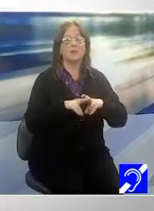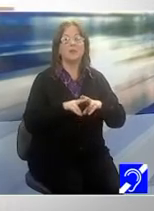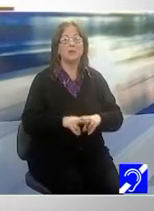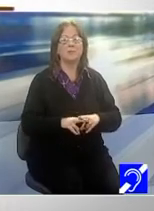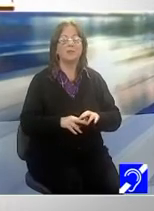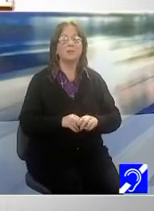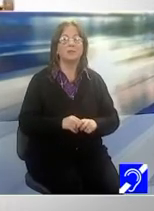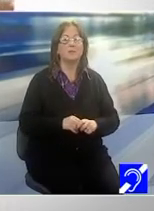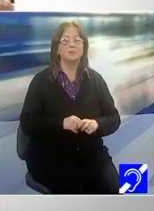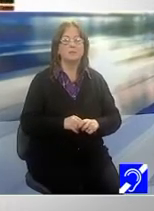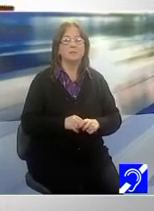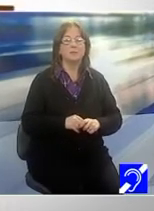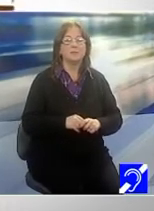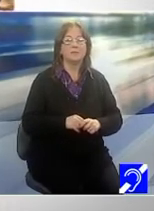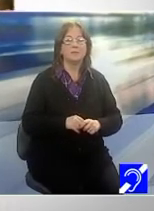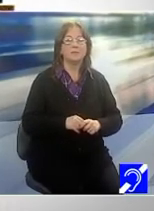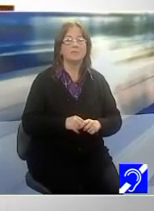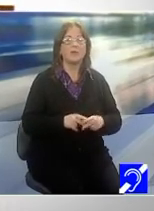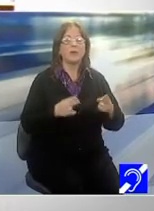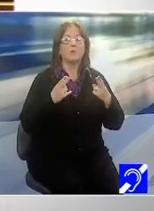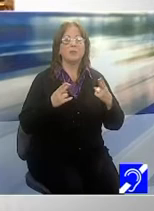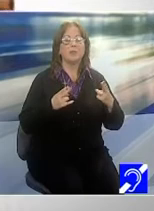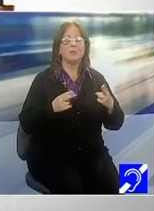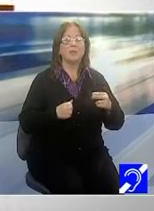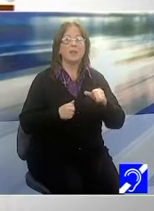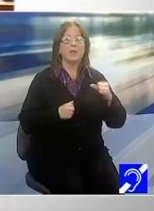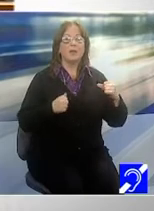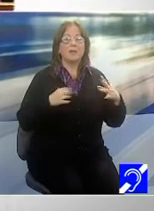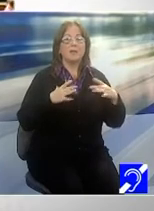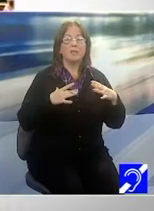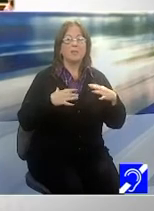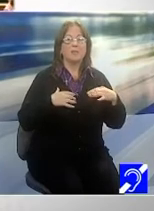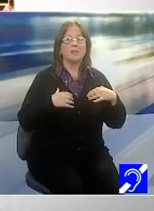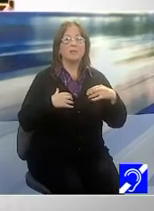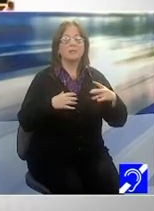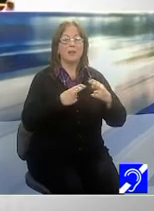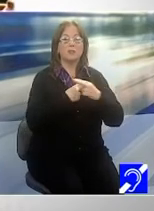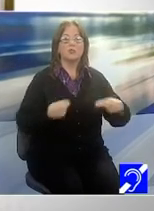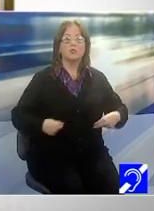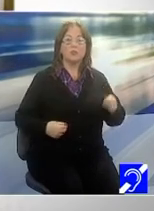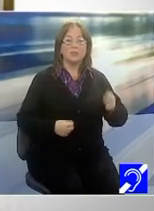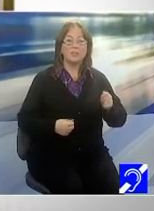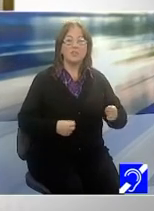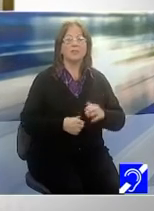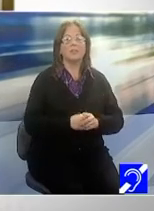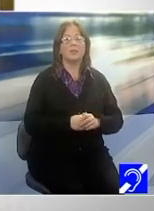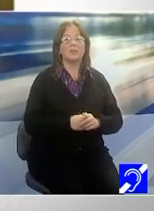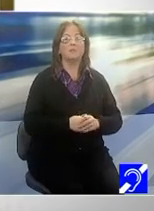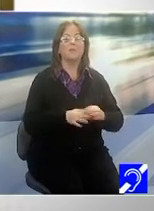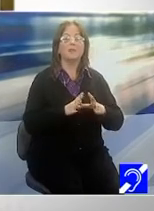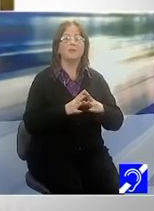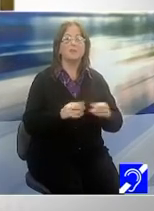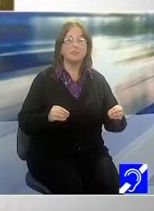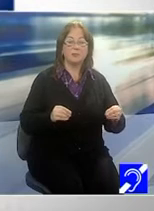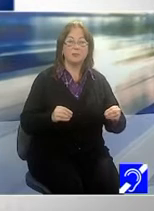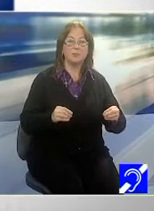treia. Accentul rămâne pe independența justiției, pe susținerea legii anticorupție și pe consultarea publică. Dispar însă planurile de schimbare